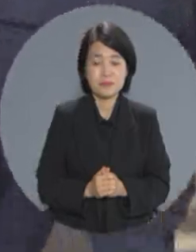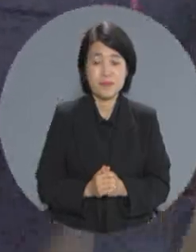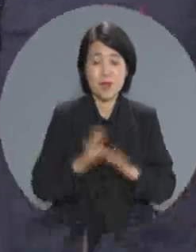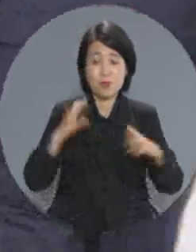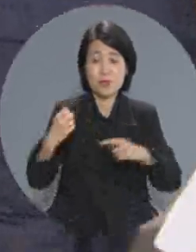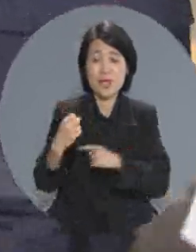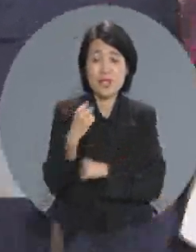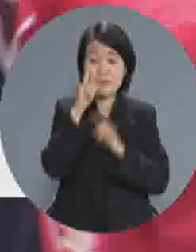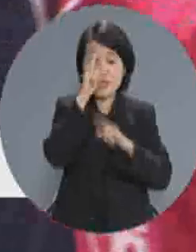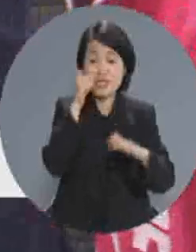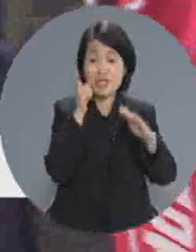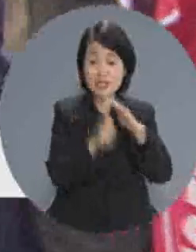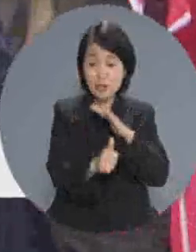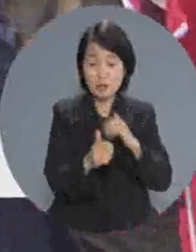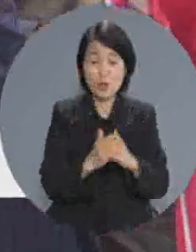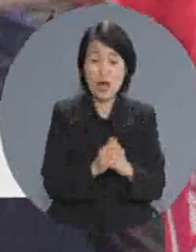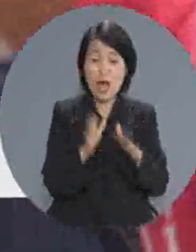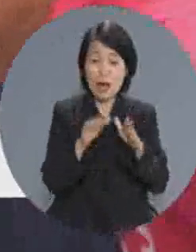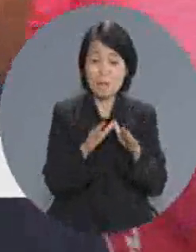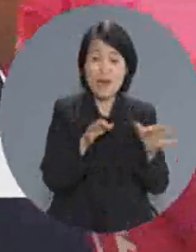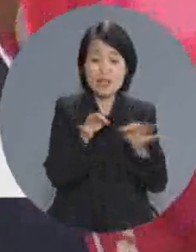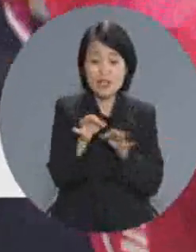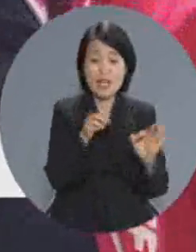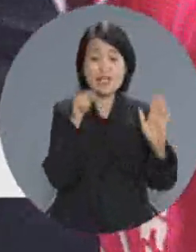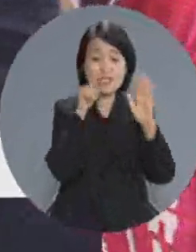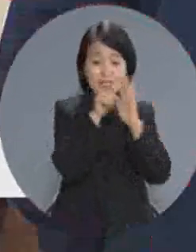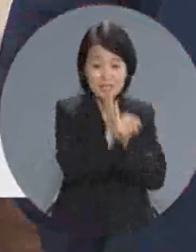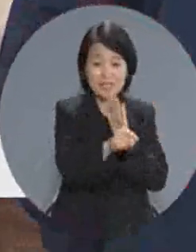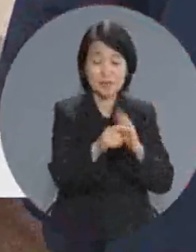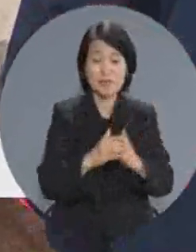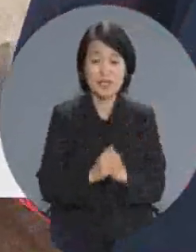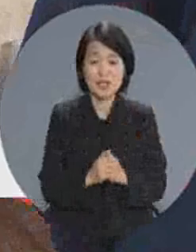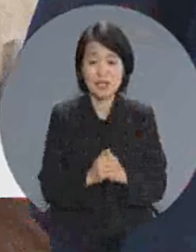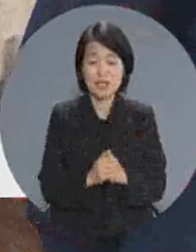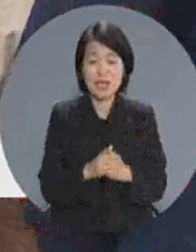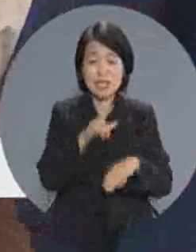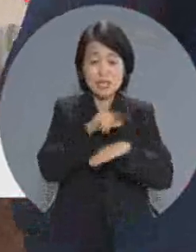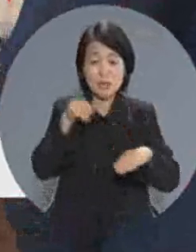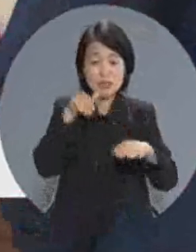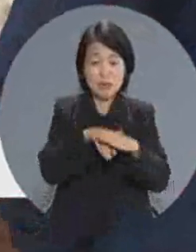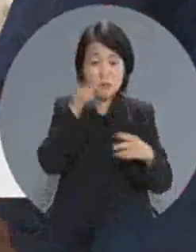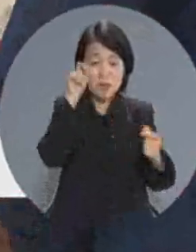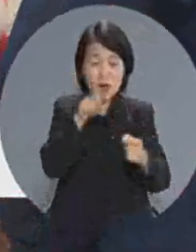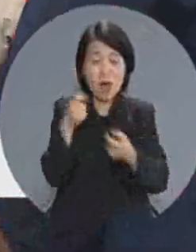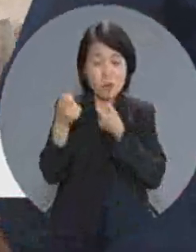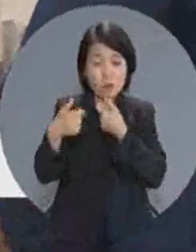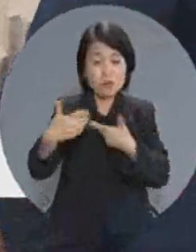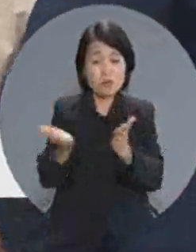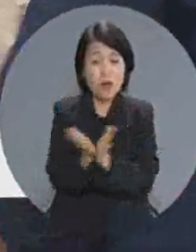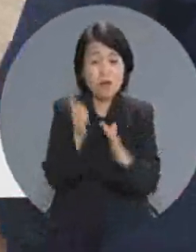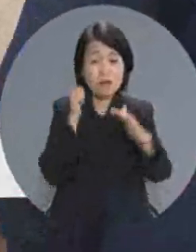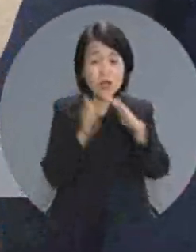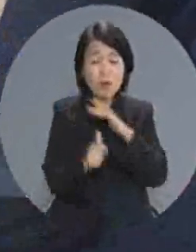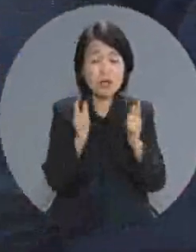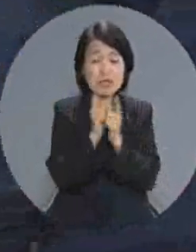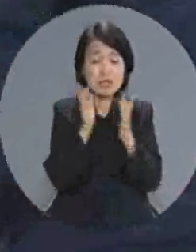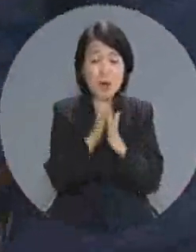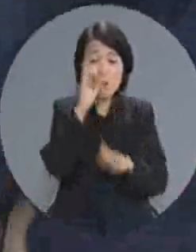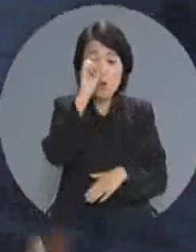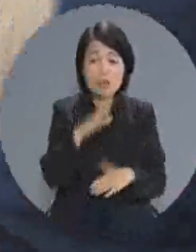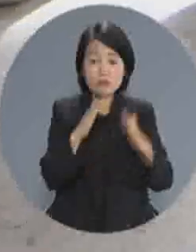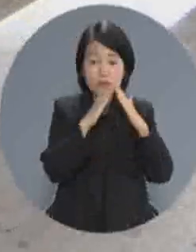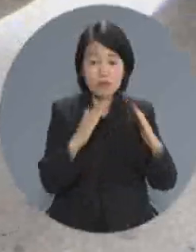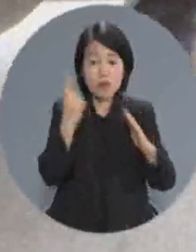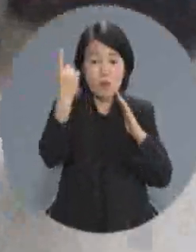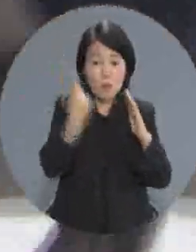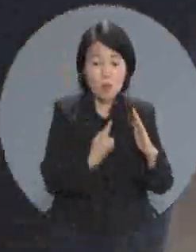국민의힘 이준석 당대표가 함평 천지시장을 찾았습니다. 지방선거를 앞두고 보수정당 대표가 직접 광주 전남을 찾은